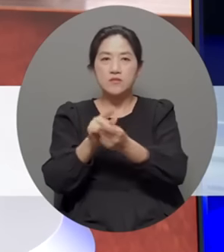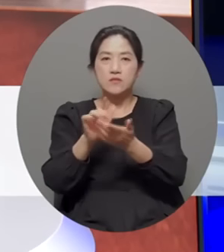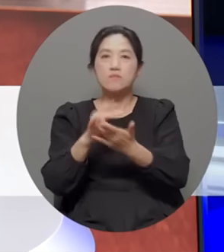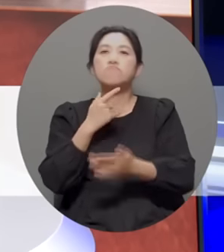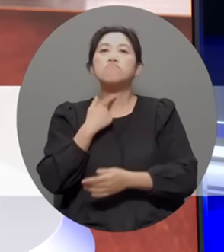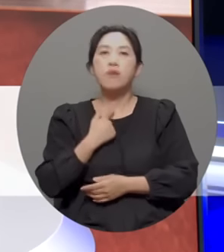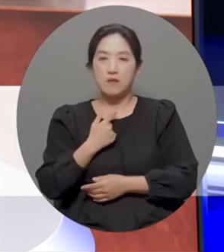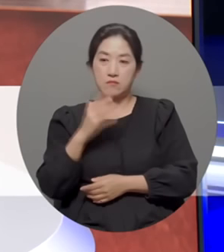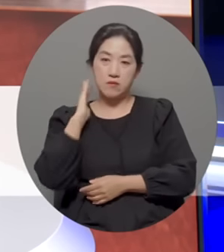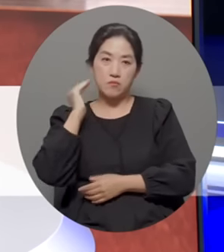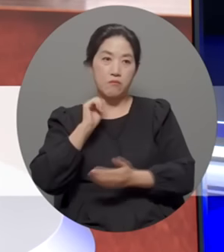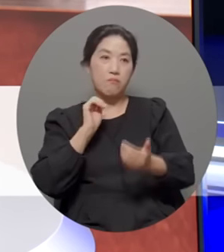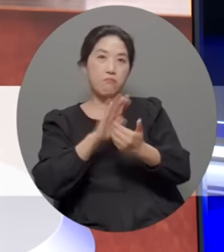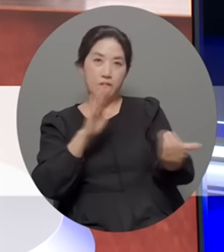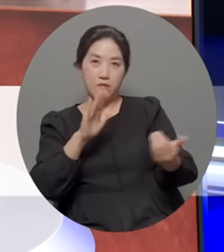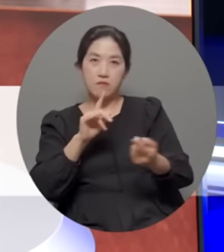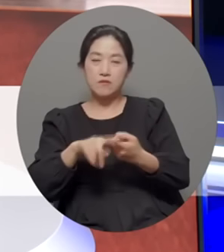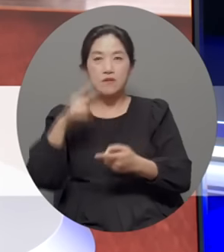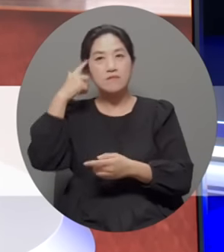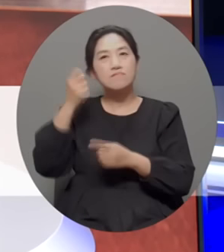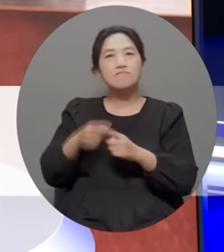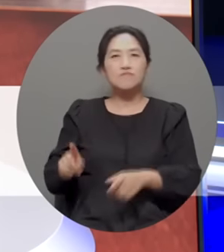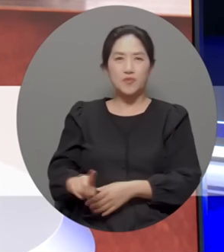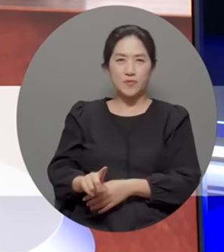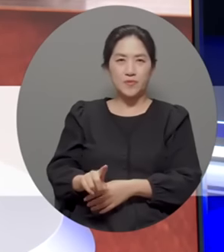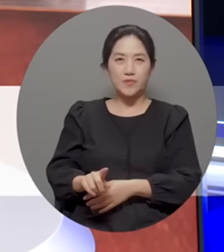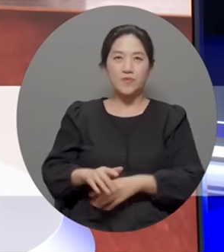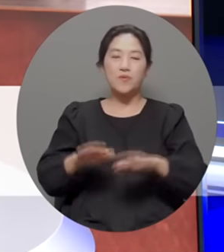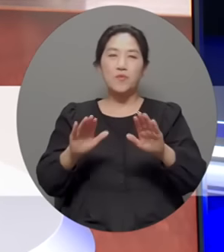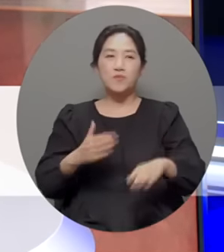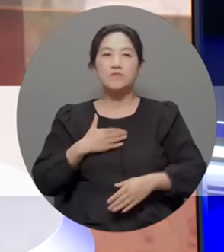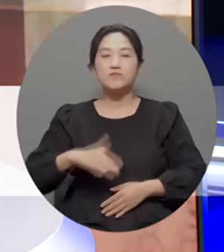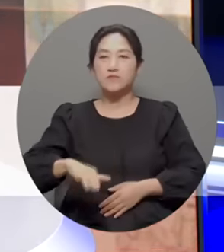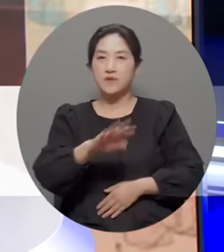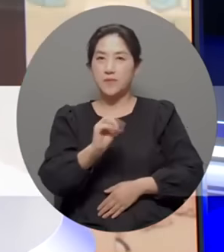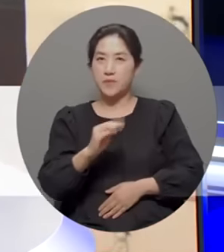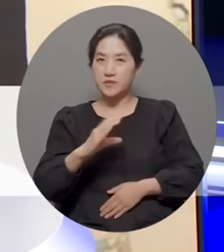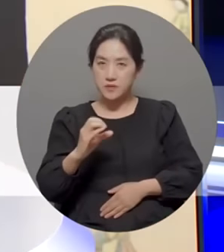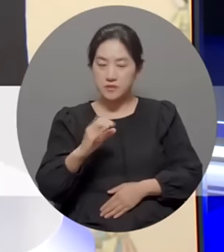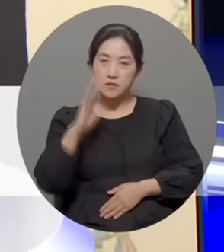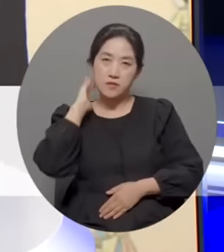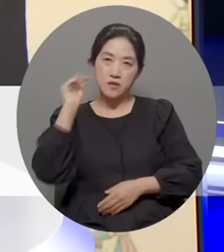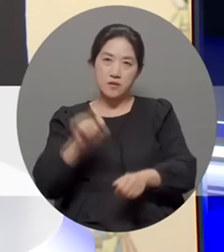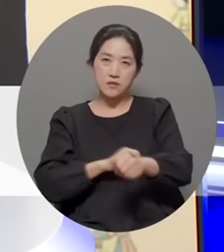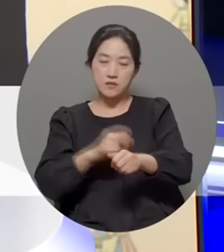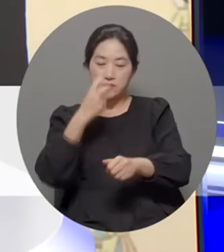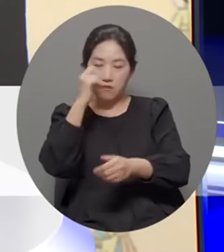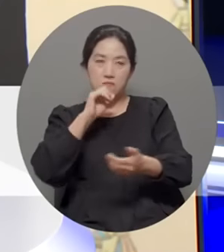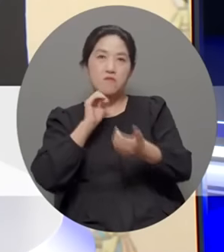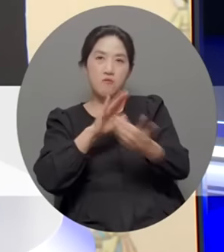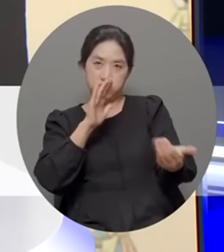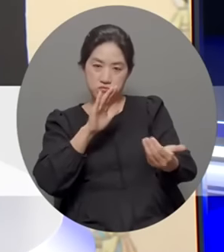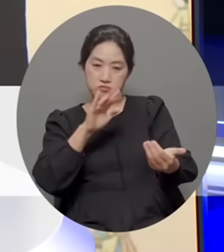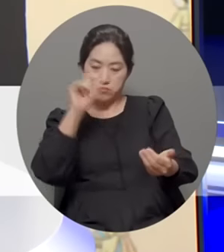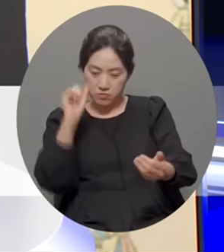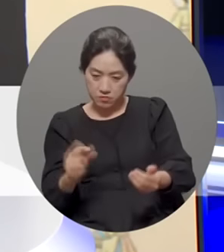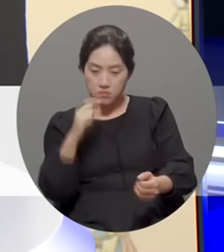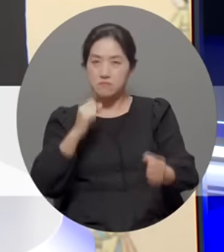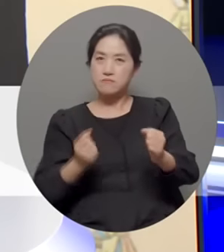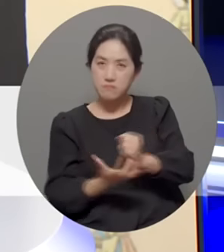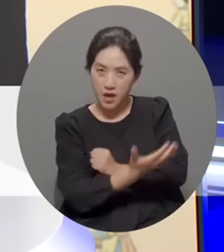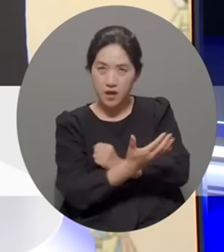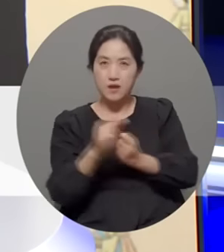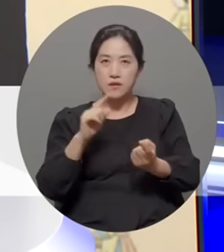행사, 여러분은 어떻게 생각하십니까? 오늘 저희는 대통령의 특검 거부권 행사와 이에 따를 파장에 대해서